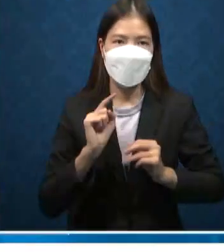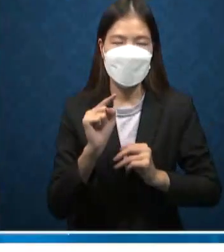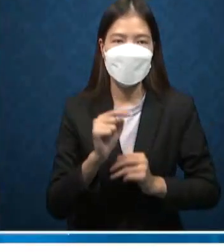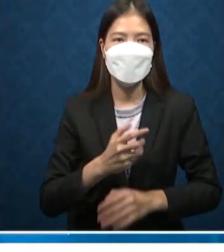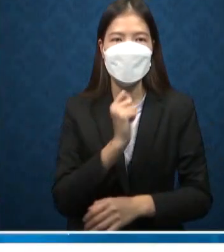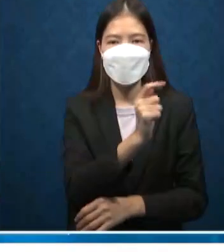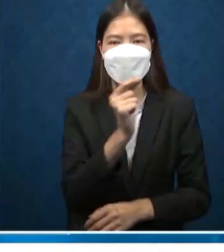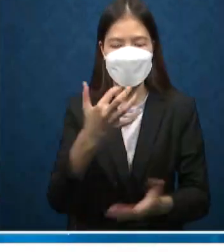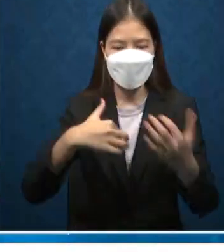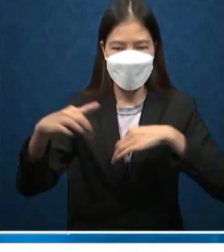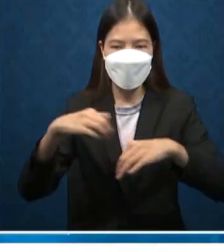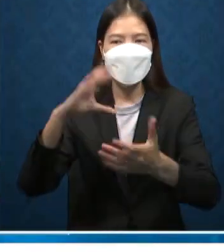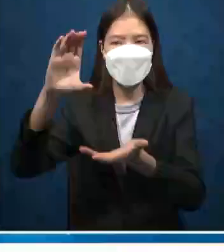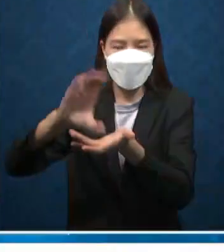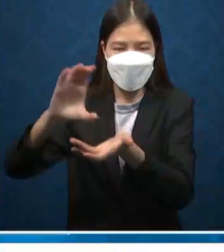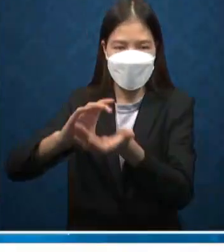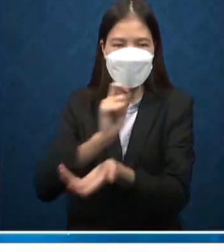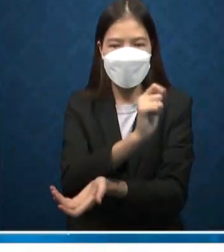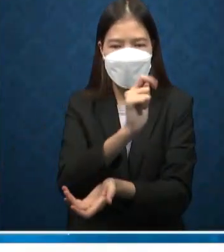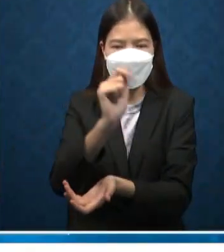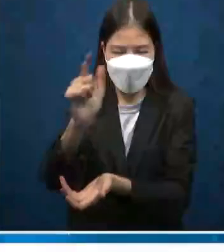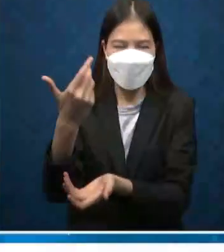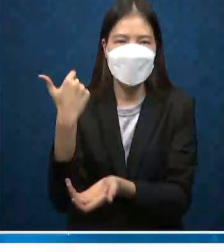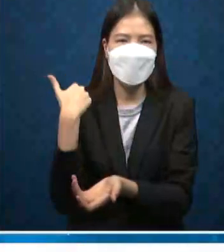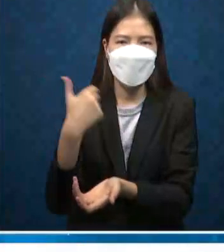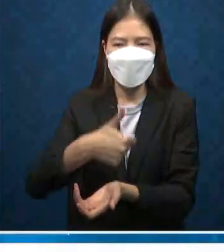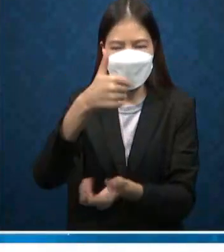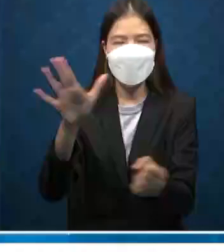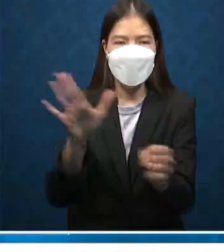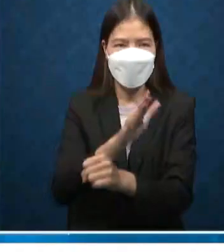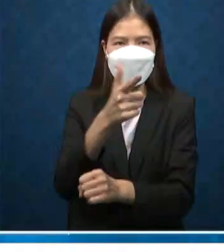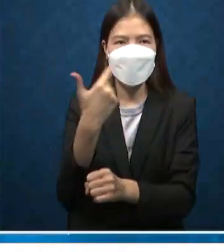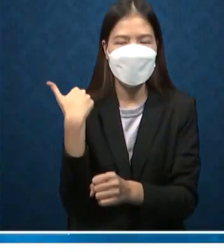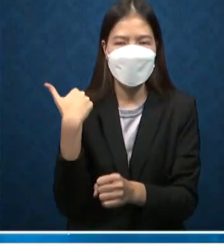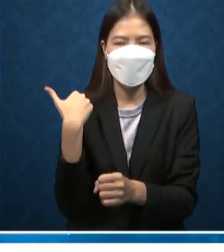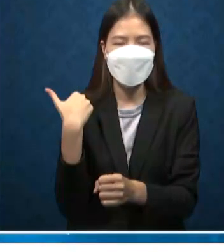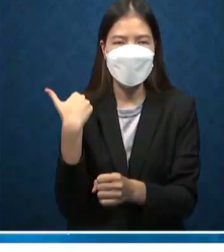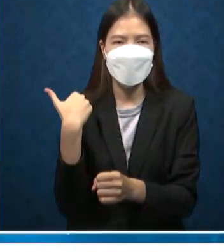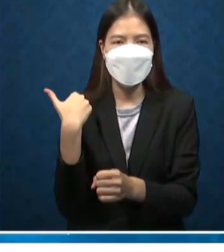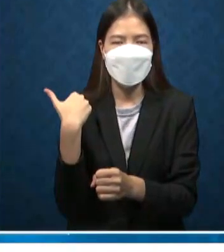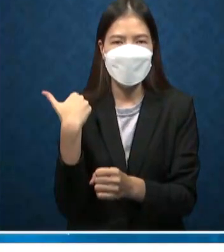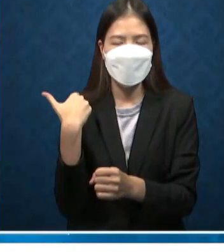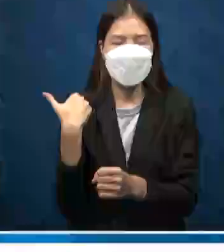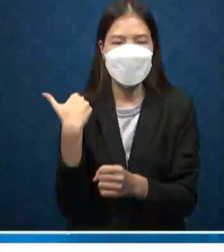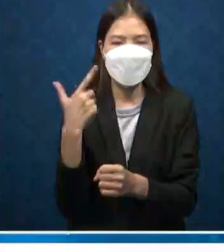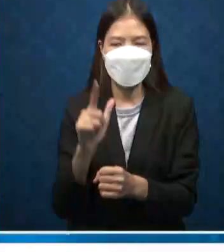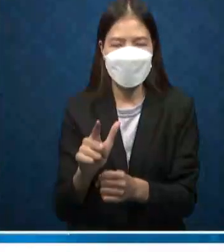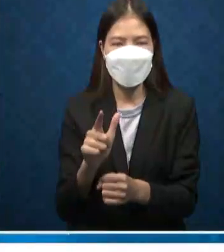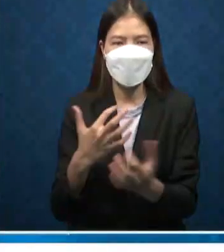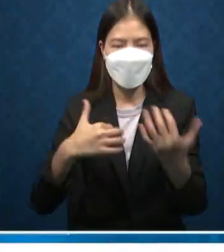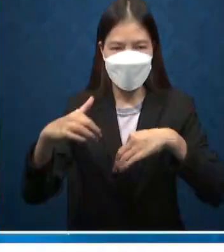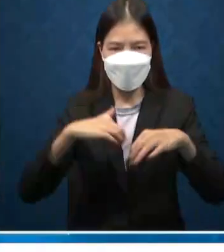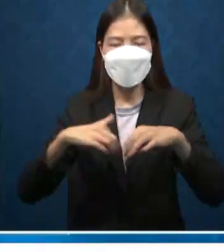มีการจัดเตรียมงบประมาณไว้รองรับในขณะเดียวกันจะต้องมีมาตรการในการกำกับน